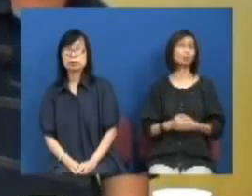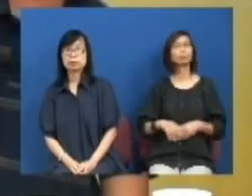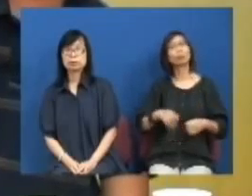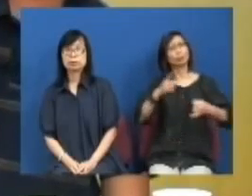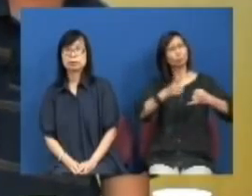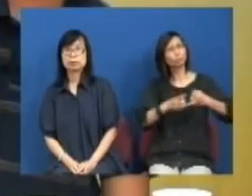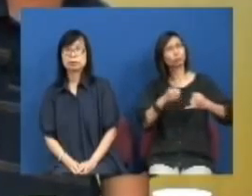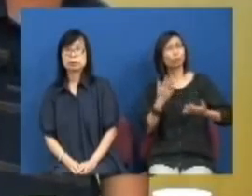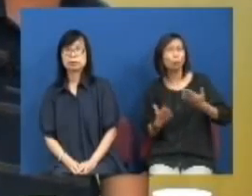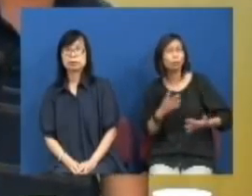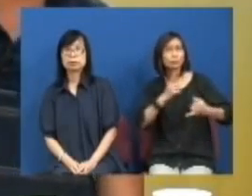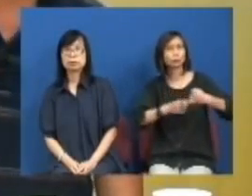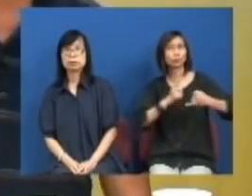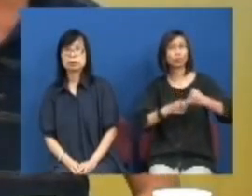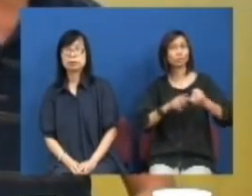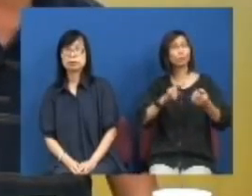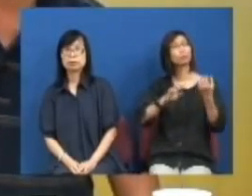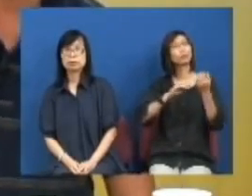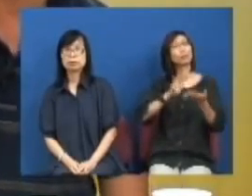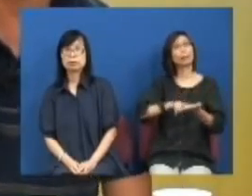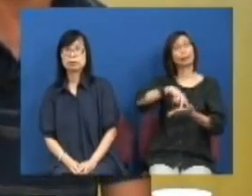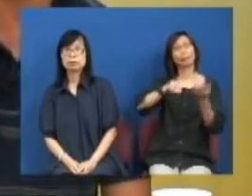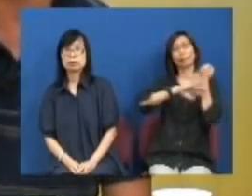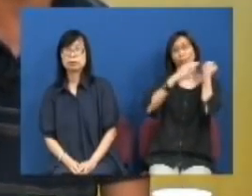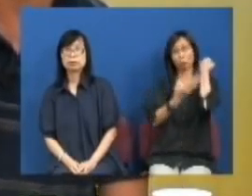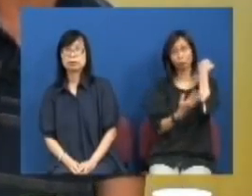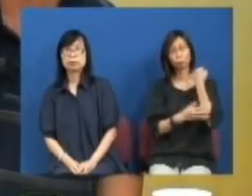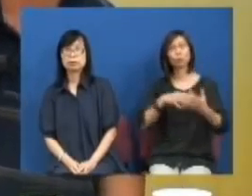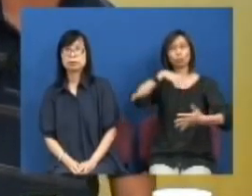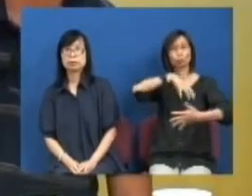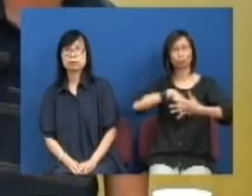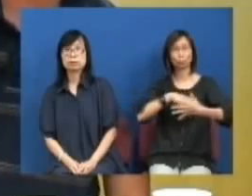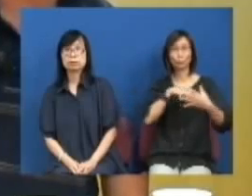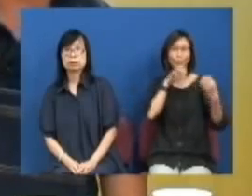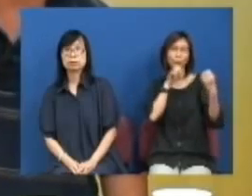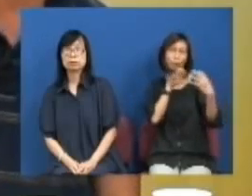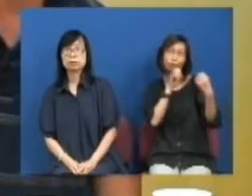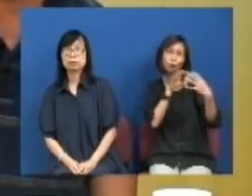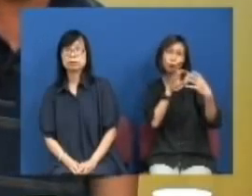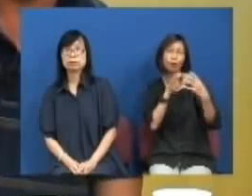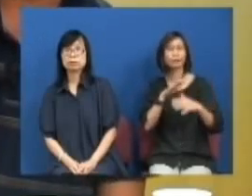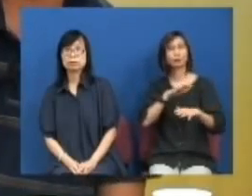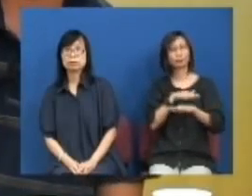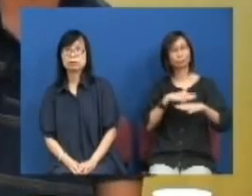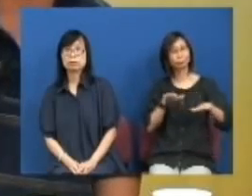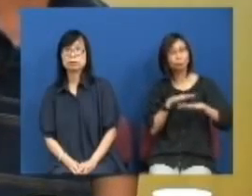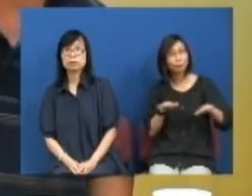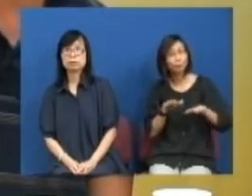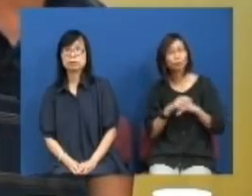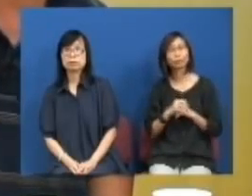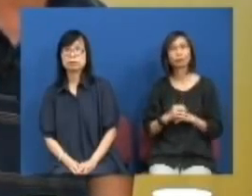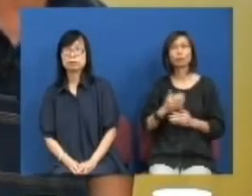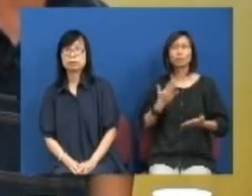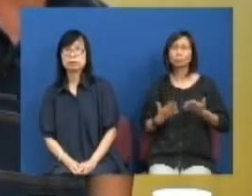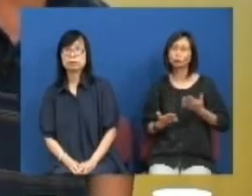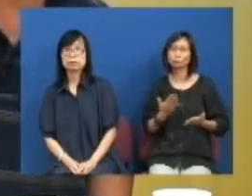立法會裏邊，即係我會同即係當局咧去進行一個遊說啊，將佢溝淡咗啦咁樣。咁但係實際上我諗